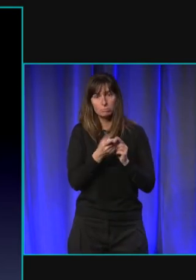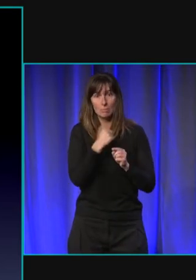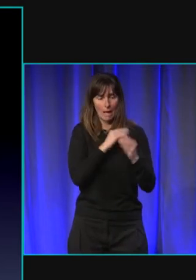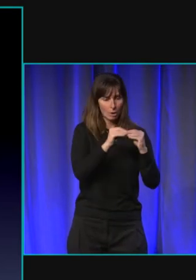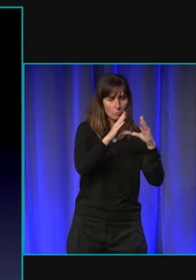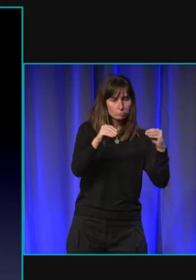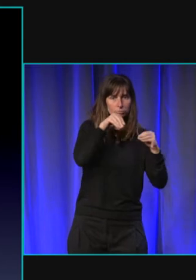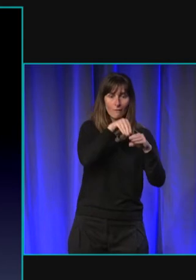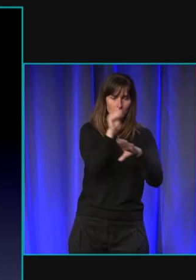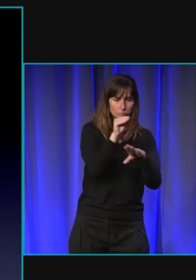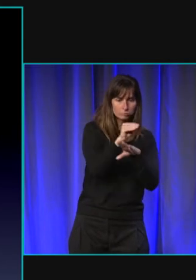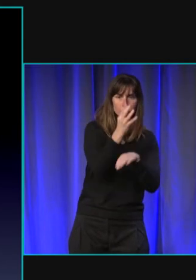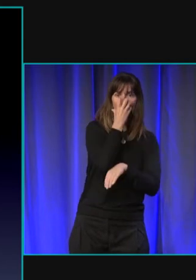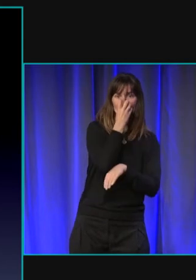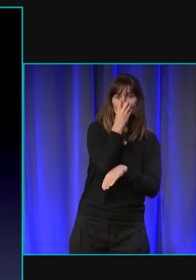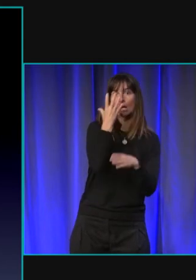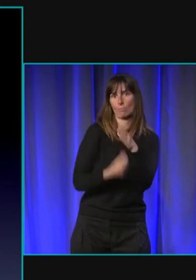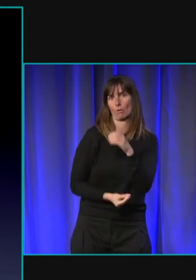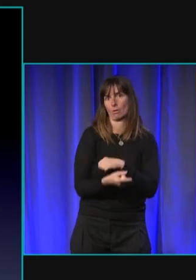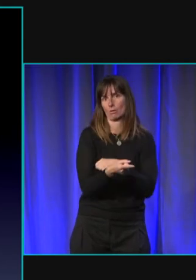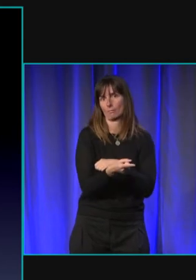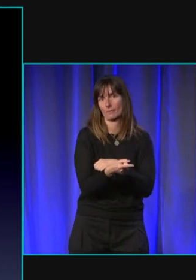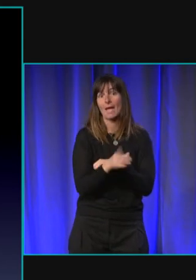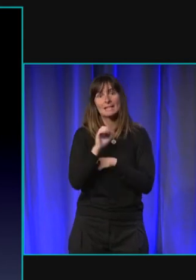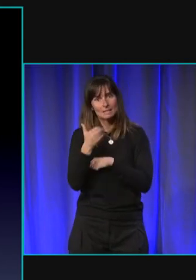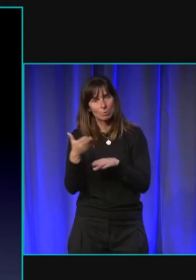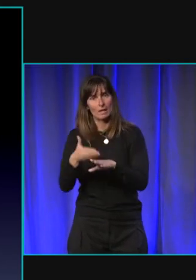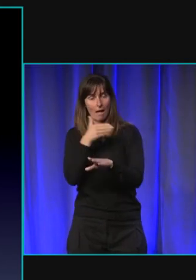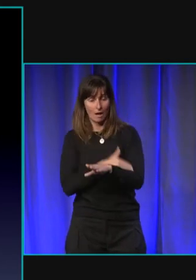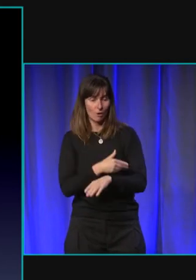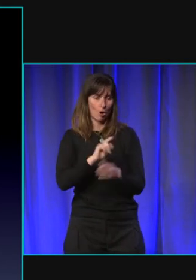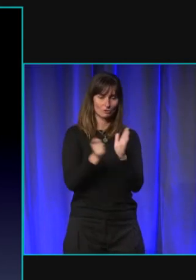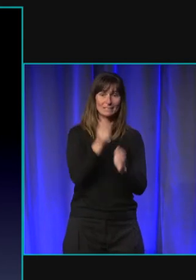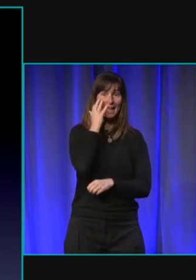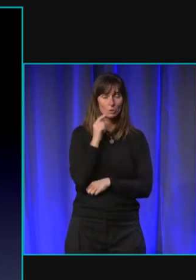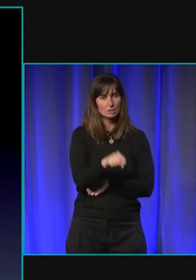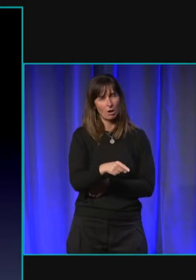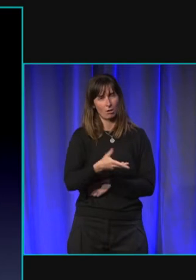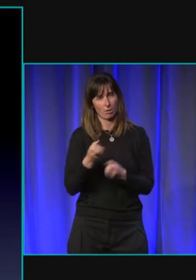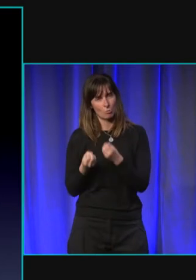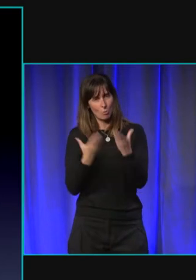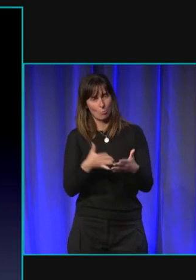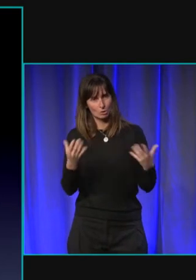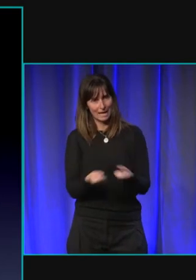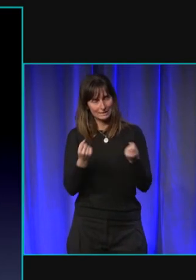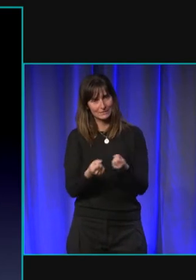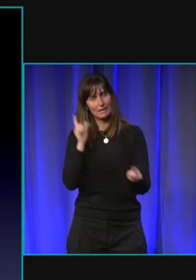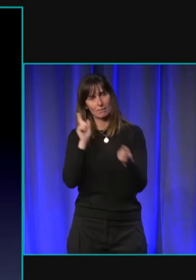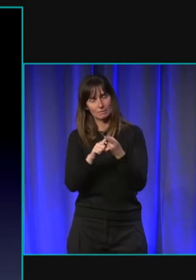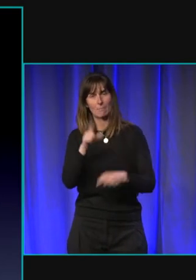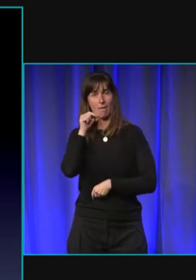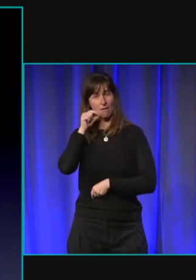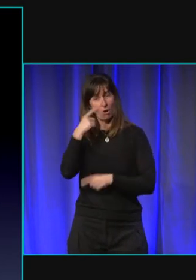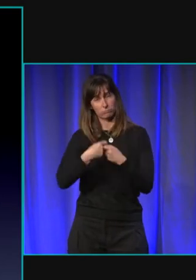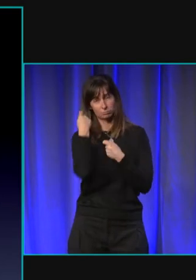muscle. Donc il y a tout intérêt à proposer de l'endurance à nos adolescents pour garantir ce métabolisme